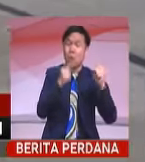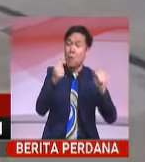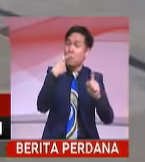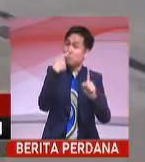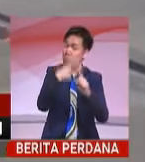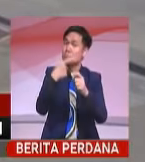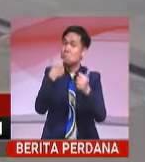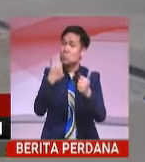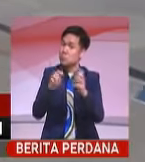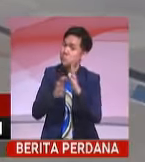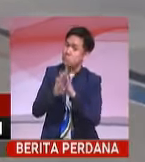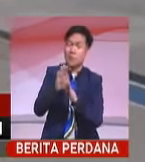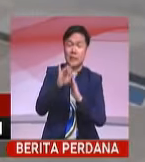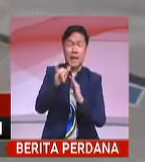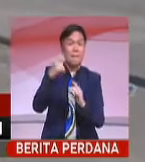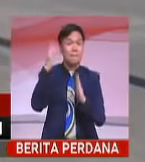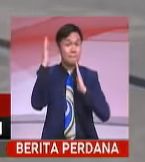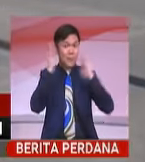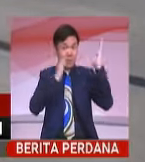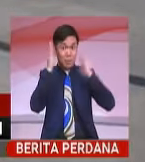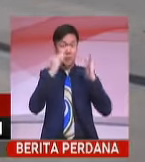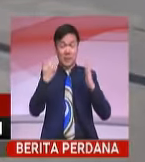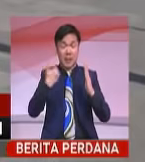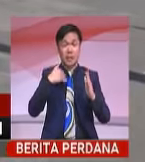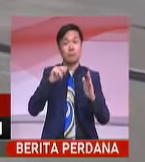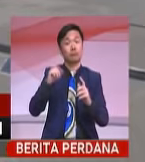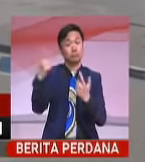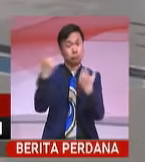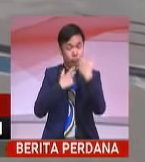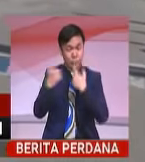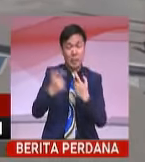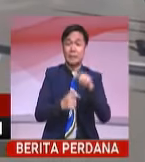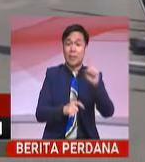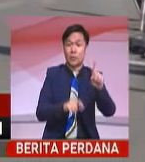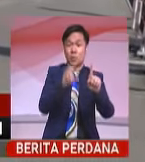dan Malaysia telah mencatatkan kelulusan pelaburan berjumlah